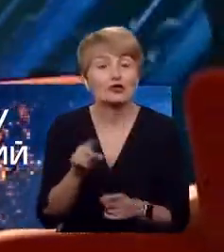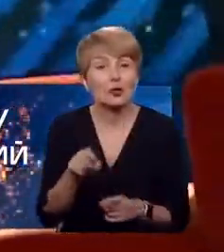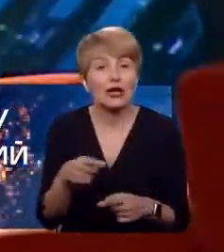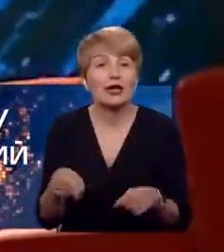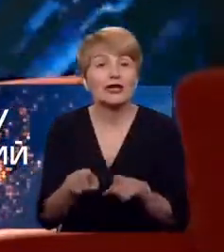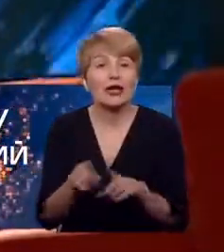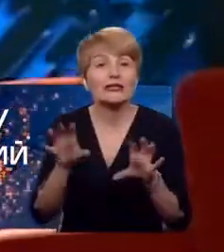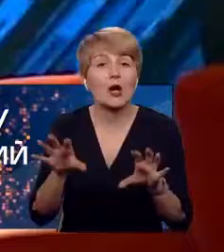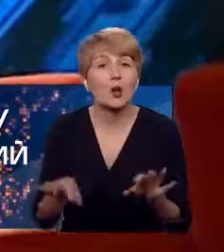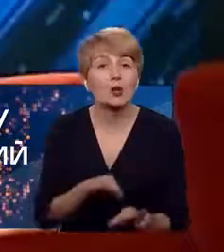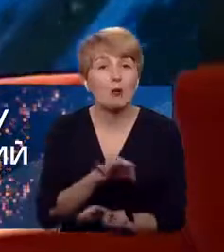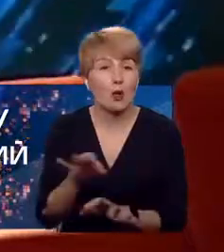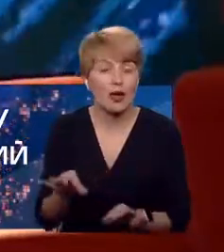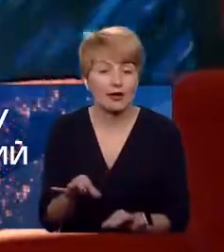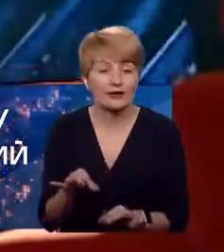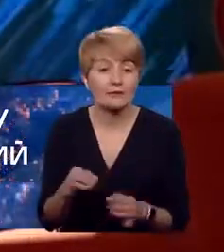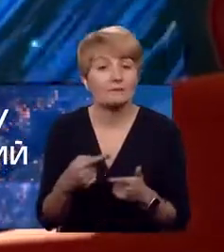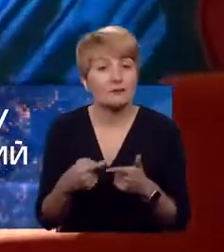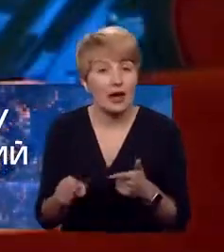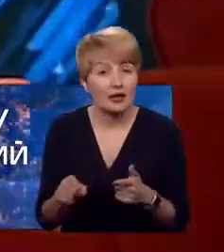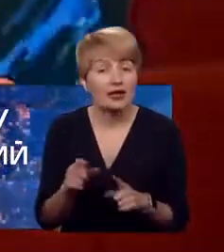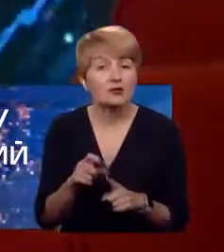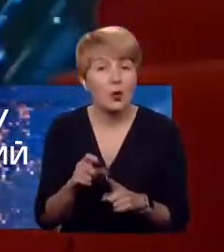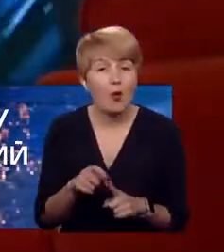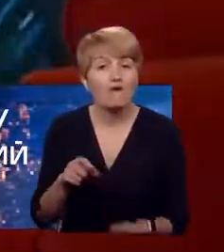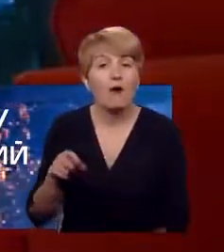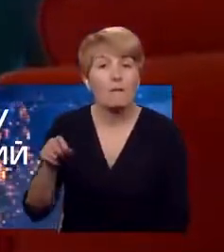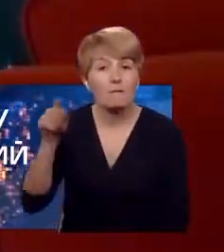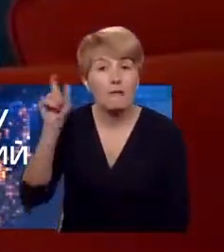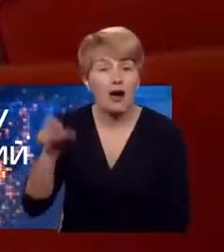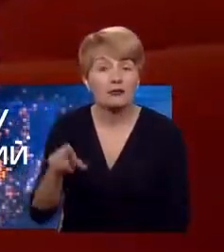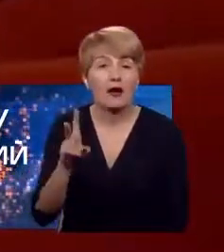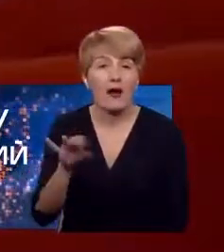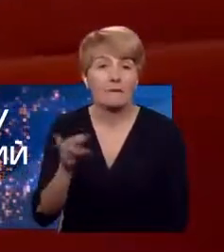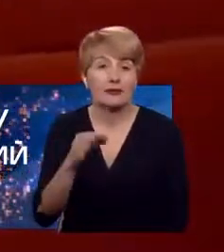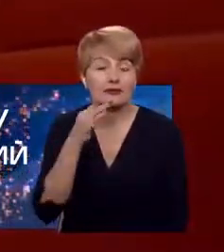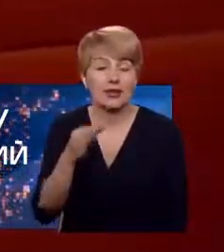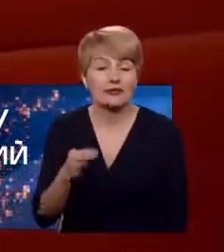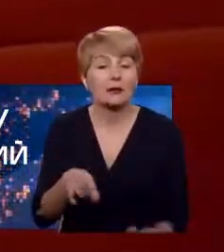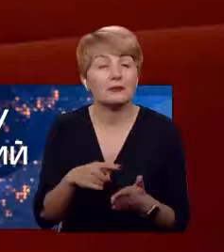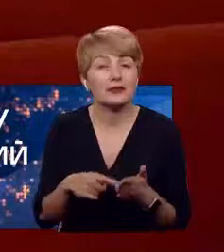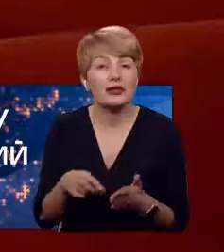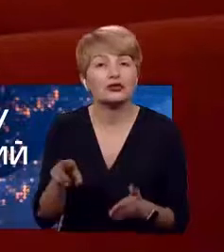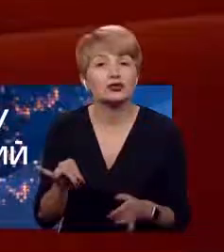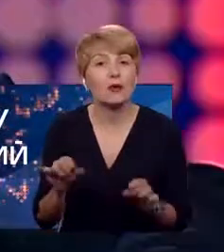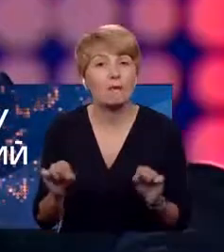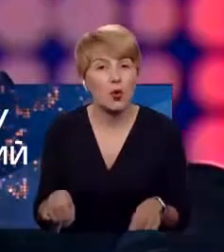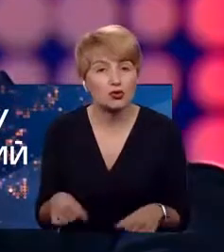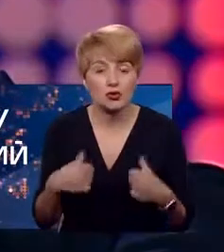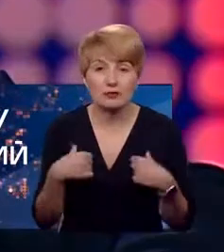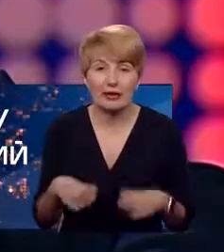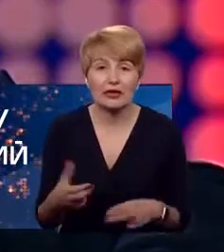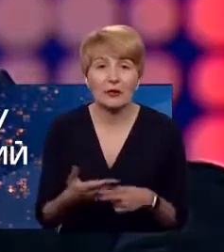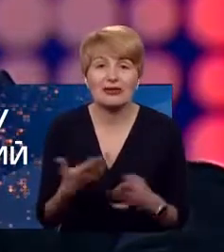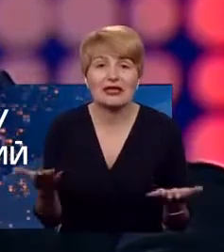такий законопроєкт. Ну, але слово пан Каплін сказав. Питання, чи можна спокійно, без якихось